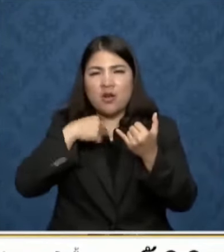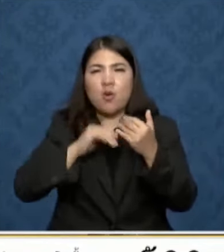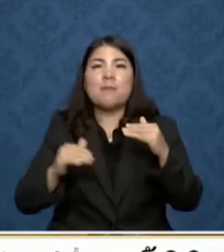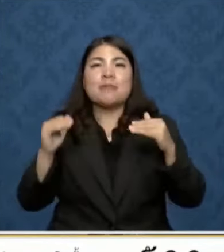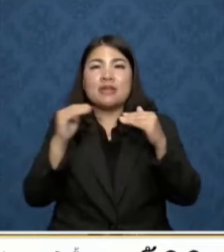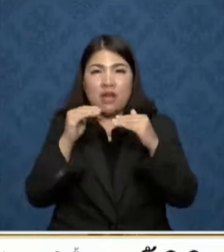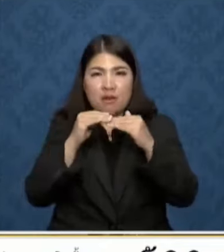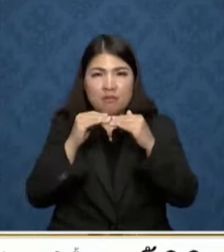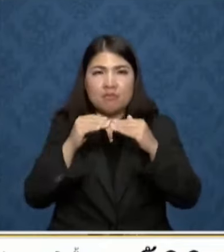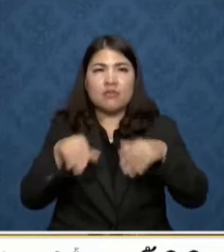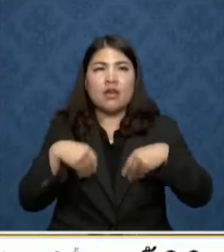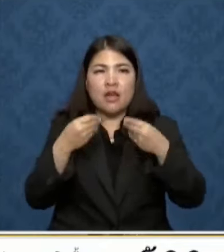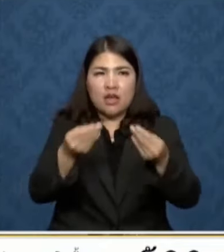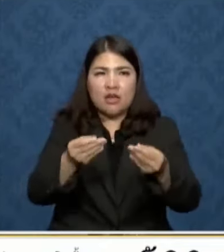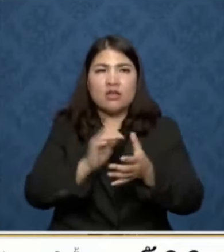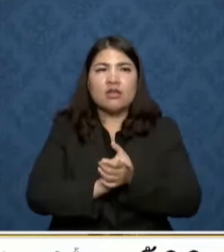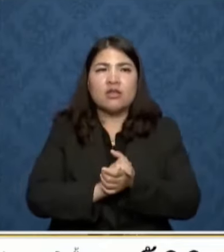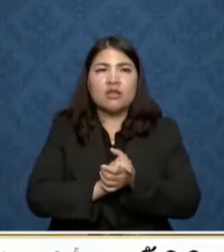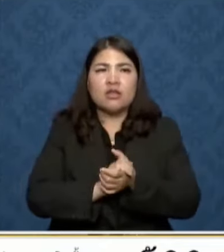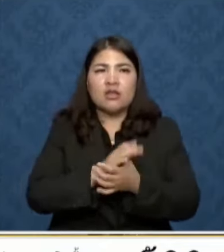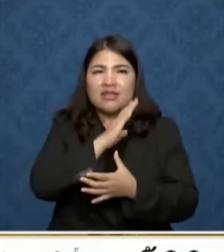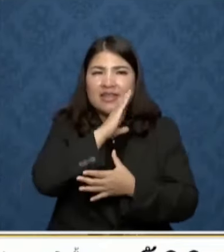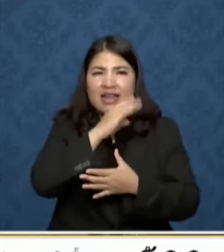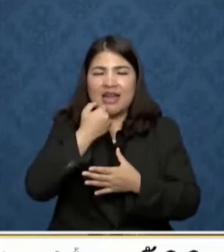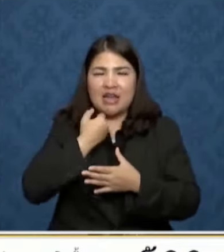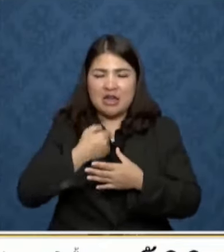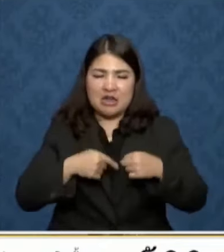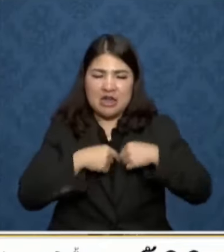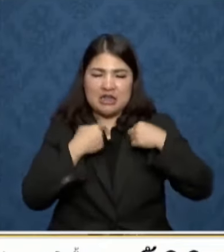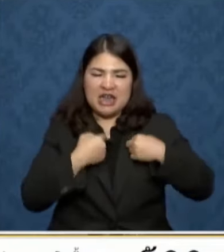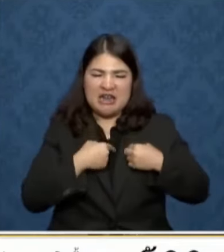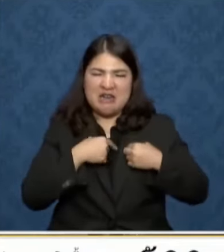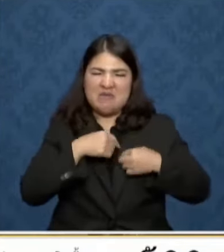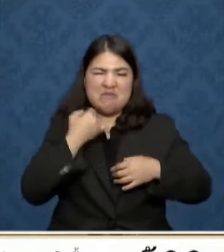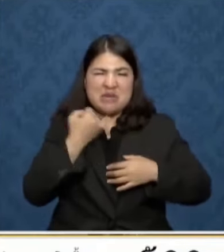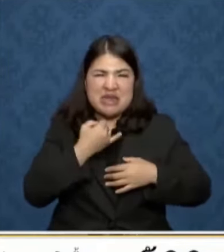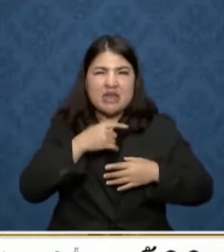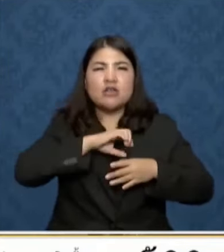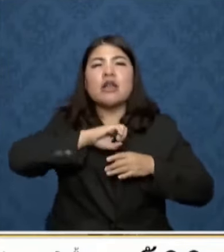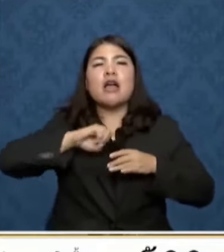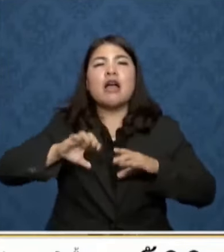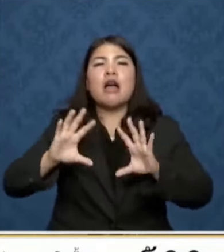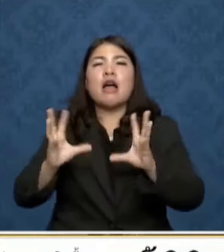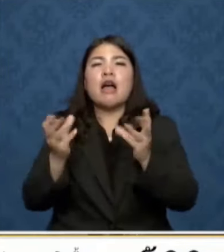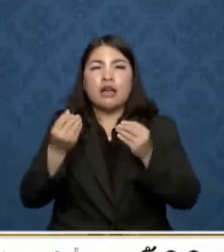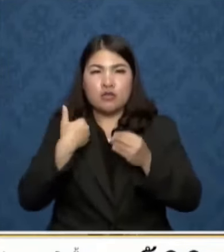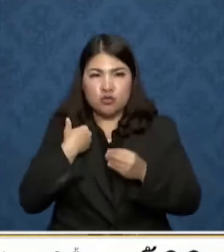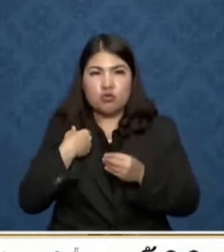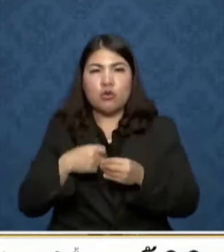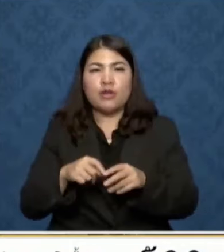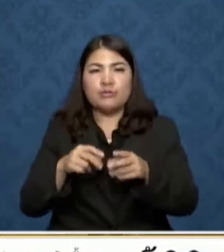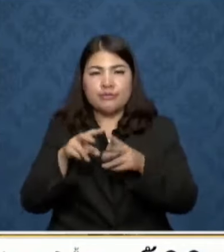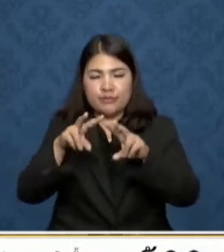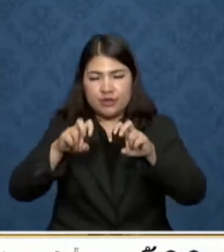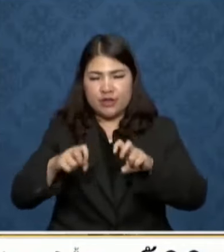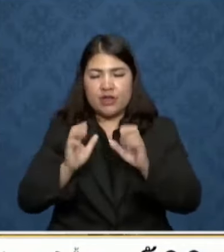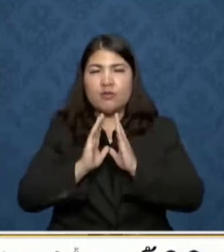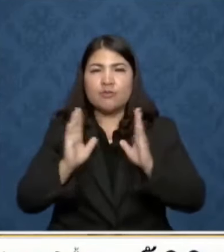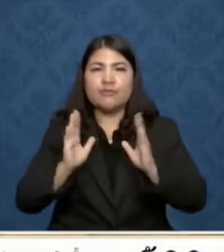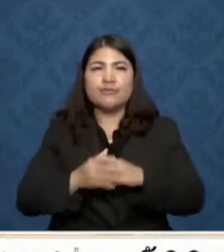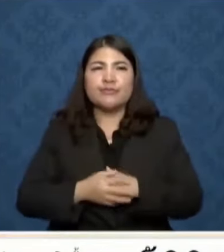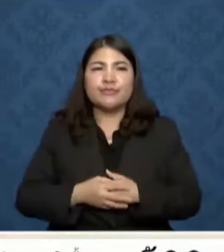เปนทำนะคะแล้วก็อาคติในใจจะได้หายไปค่ะขบคณคะ ขอใหทานประทานช่วยวธชัยดนะคะขอบคุค่